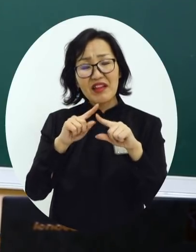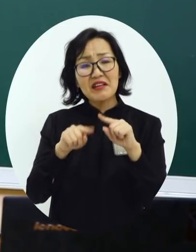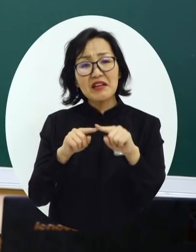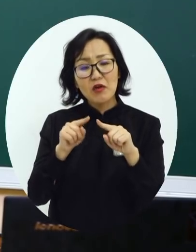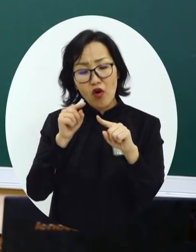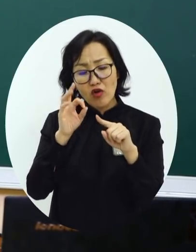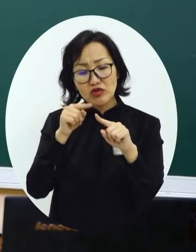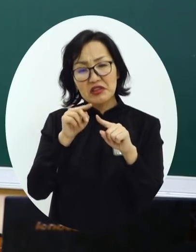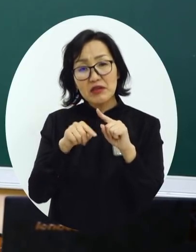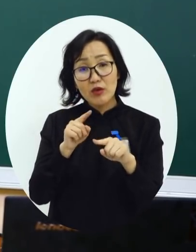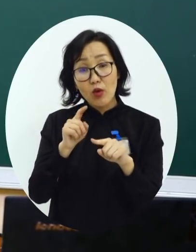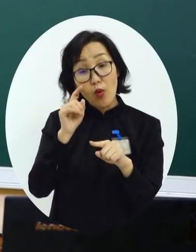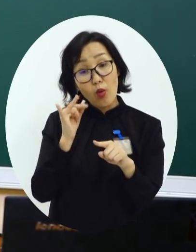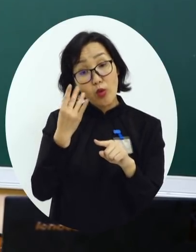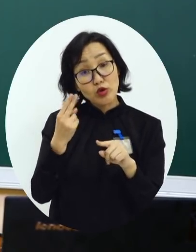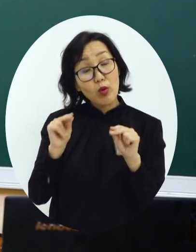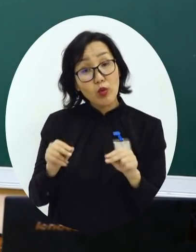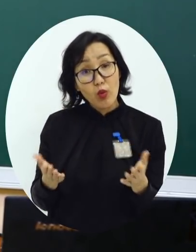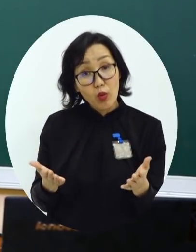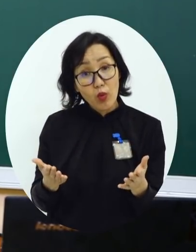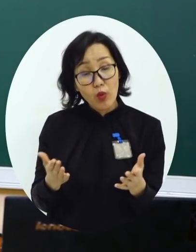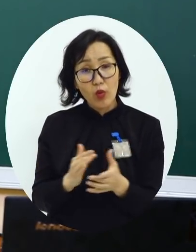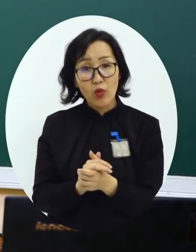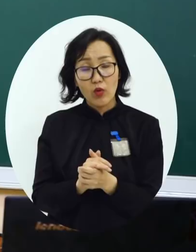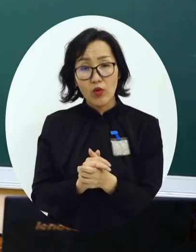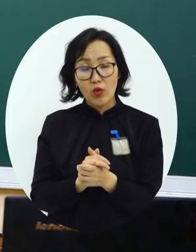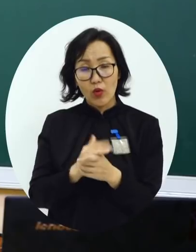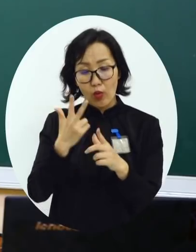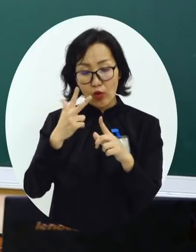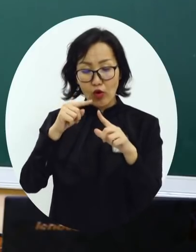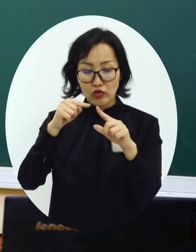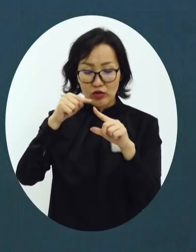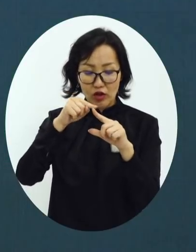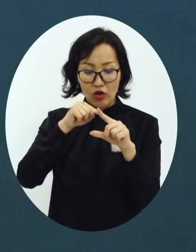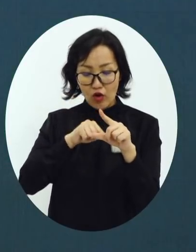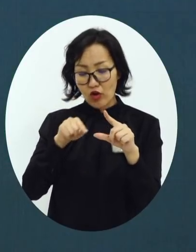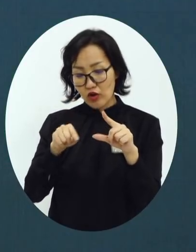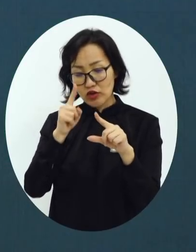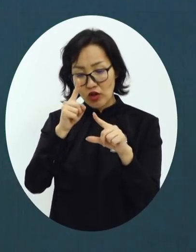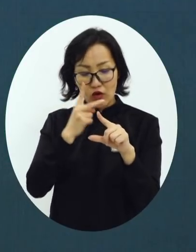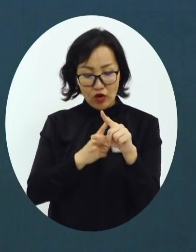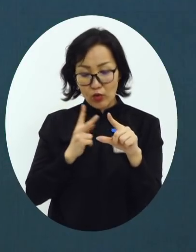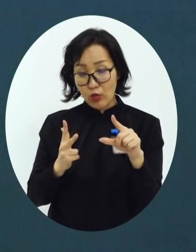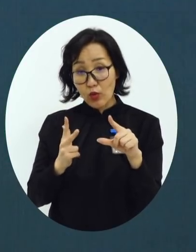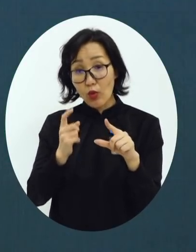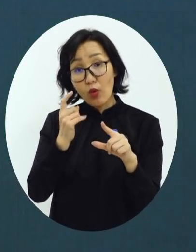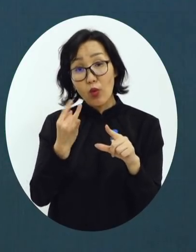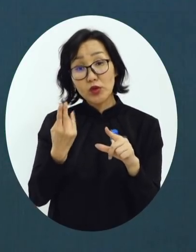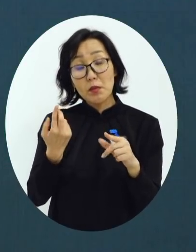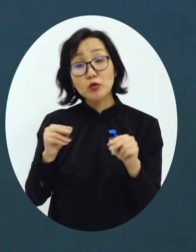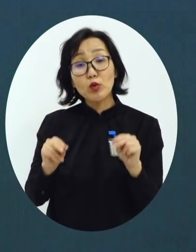ямар байх нь вэ? Хурц байж болох нь үү? Гурван өнцгийн гурвалаа хурц байж болох нь шүү.